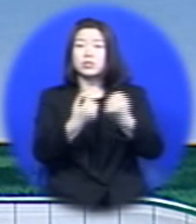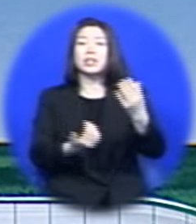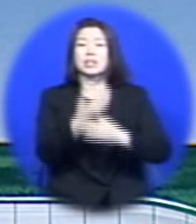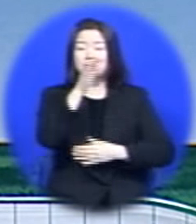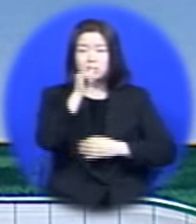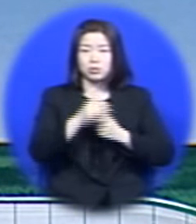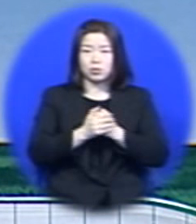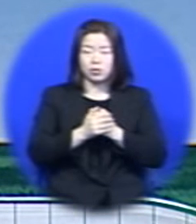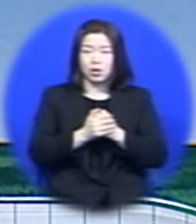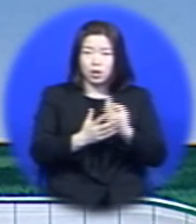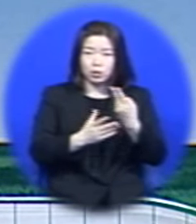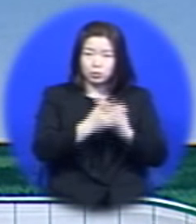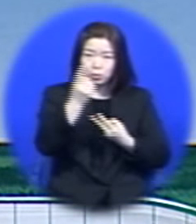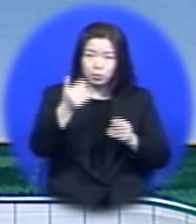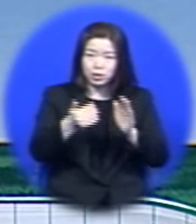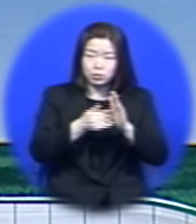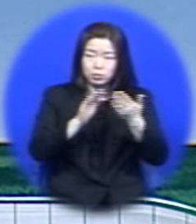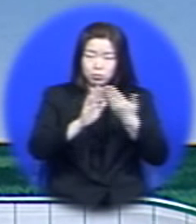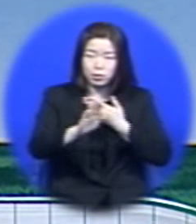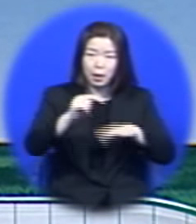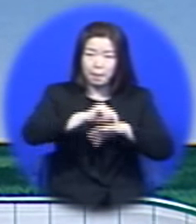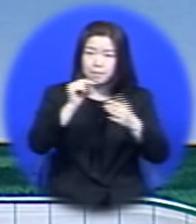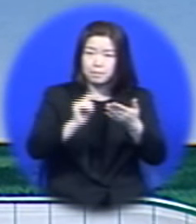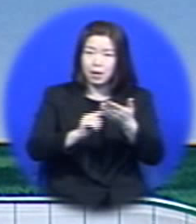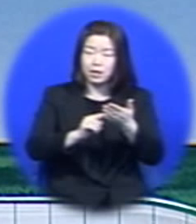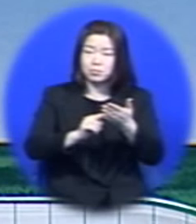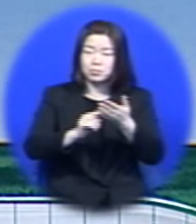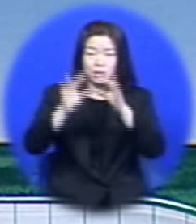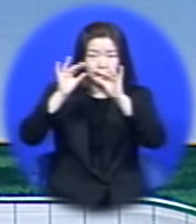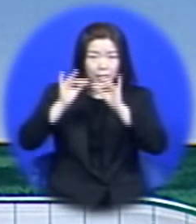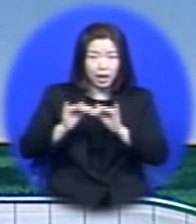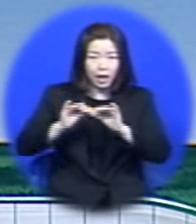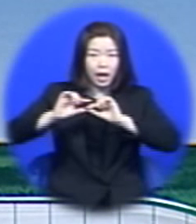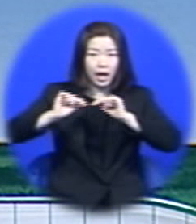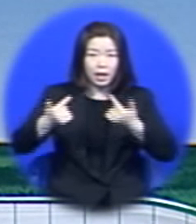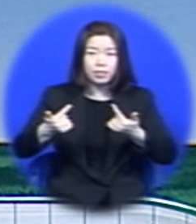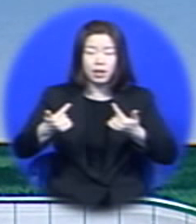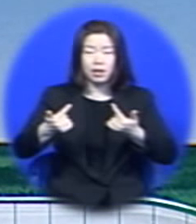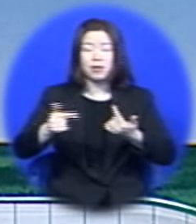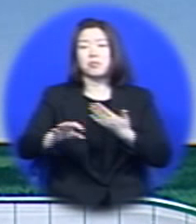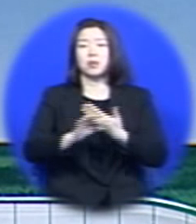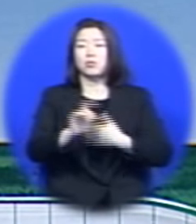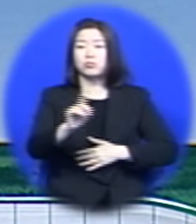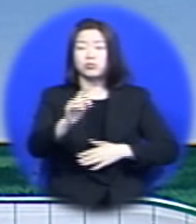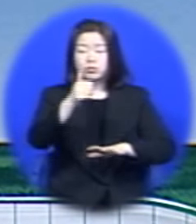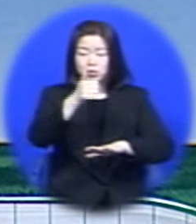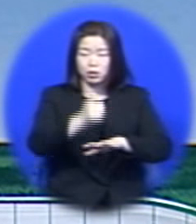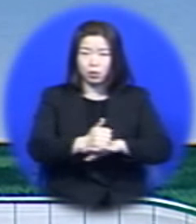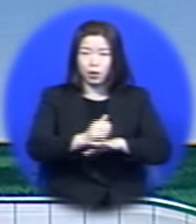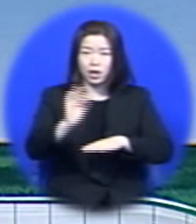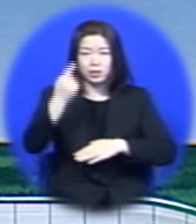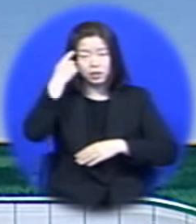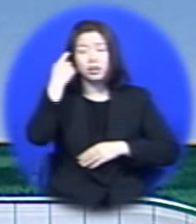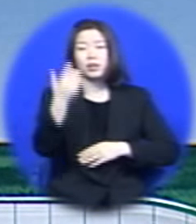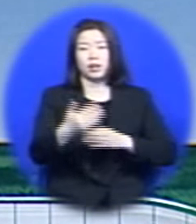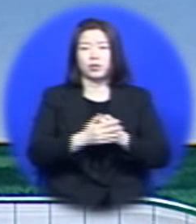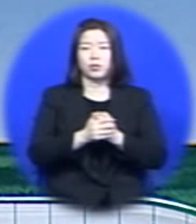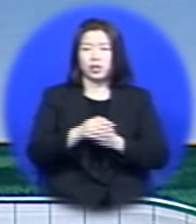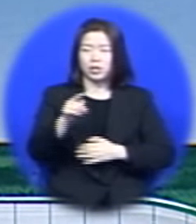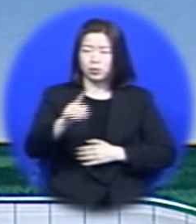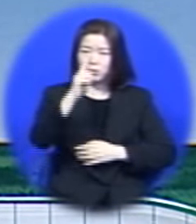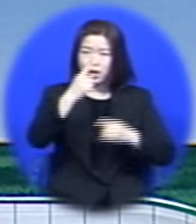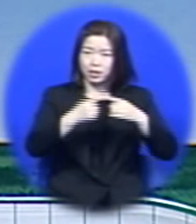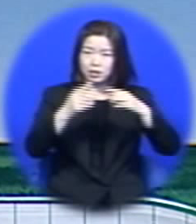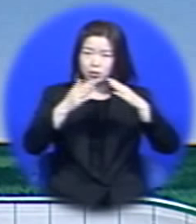마음이 하나가 안 되는 이 문제가 어떤 결과를 가져올까요? 그것도 한